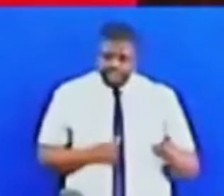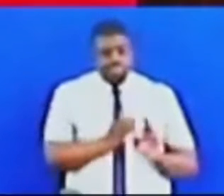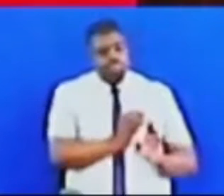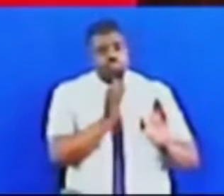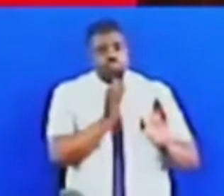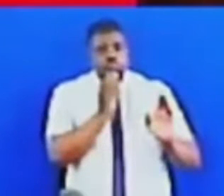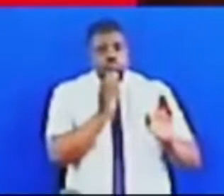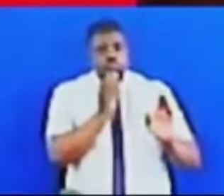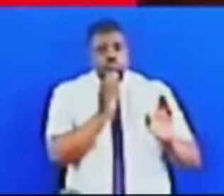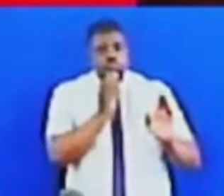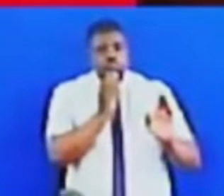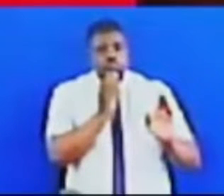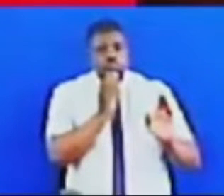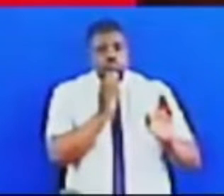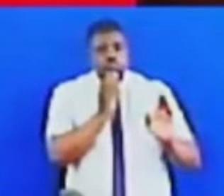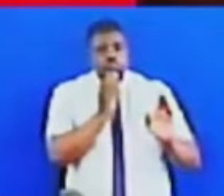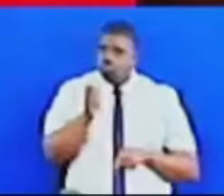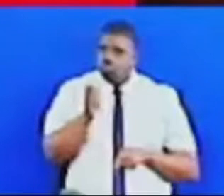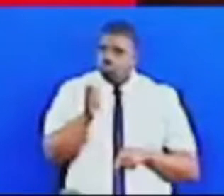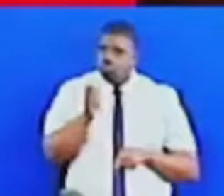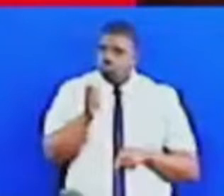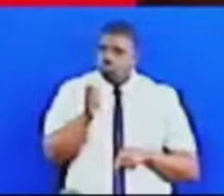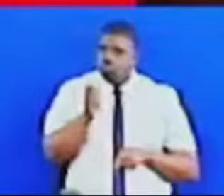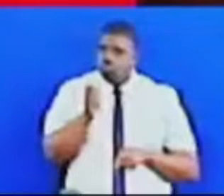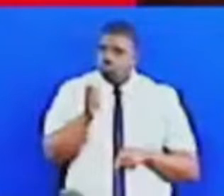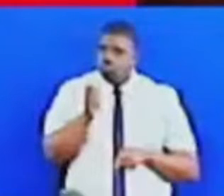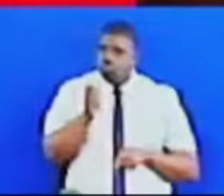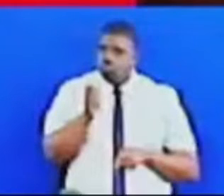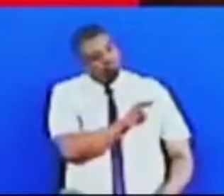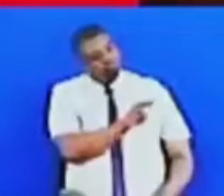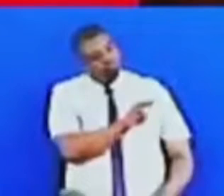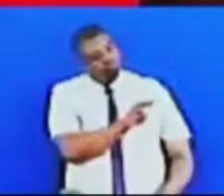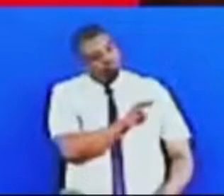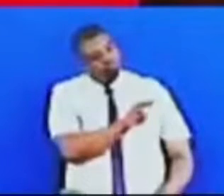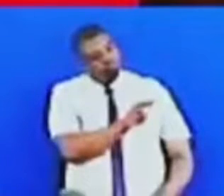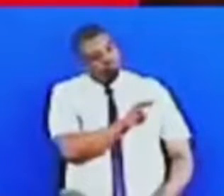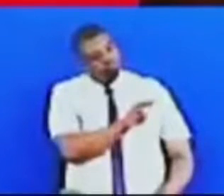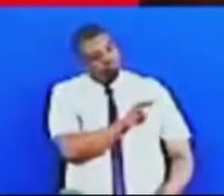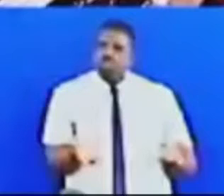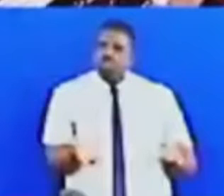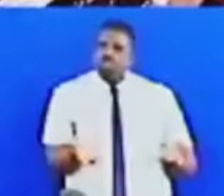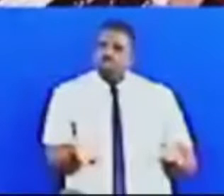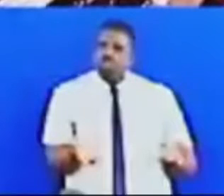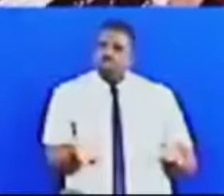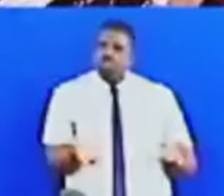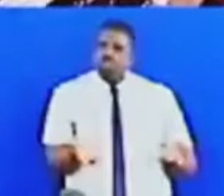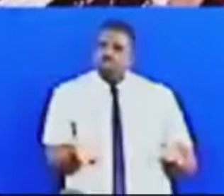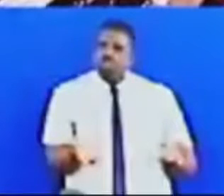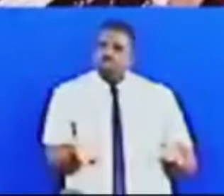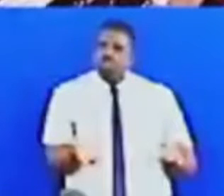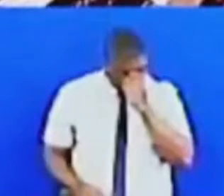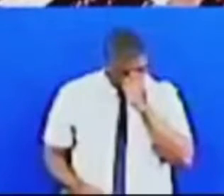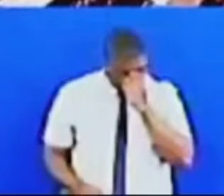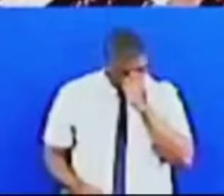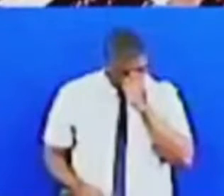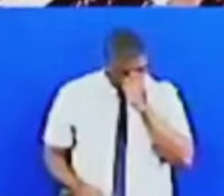ya migao ya maji, lakini kuna watu washikaji wako hapo wanapiga hela, wamekaa kimya. Mheshimiwa Spika, ukija kwenye